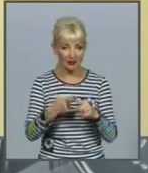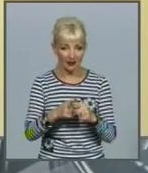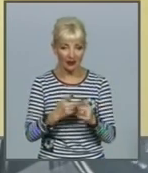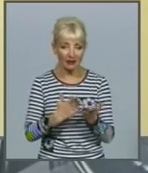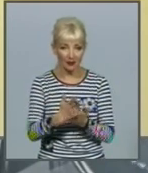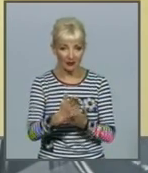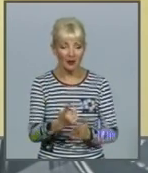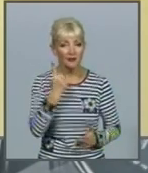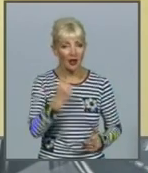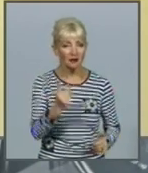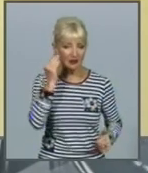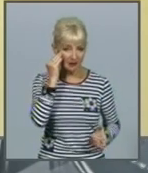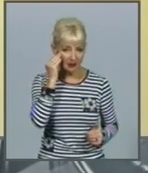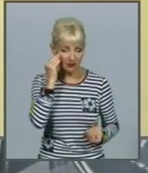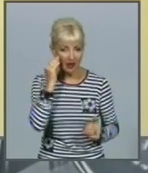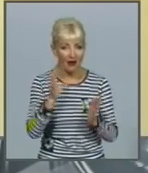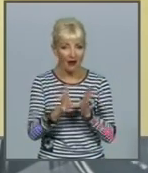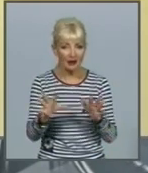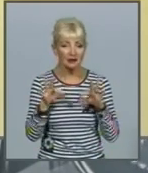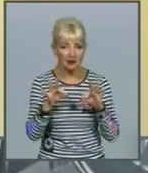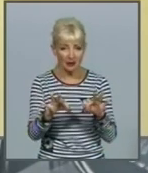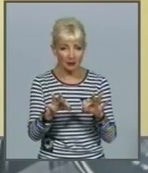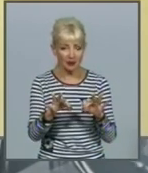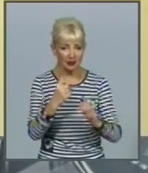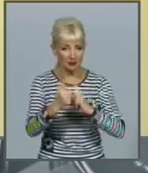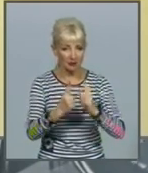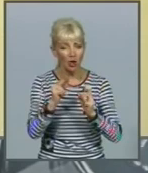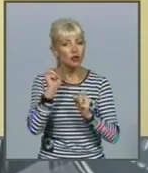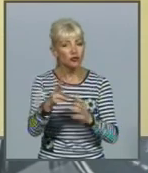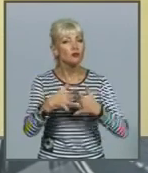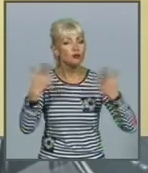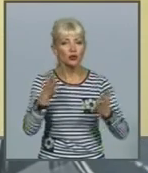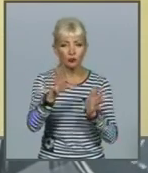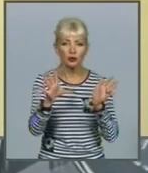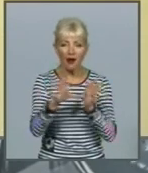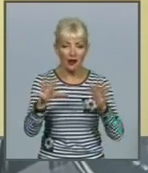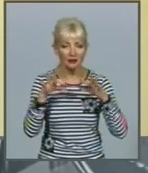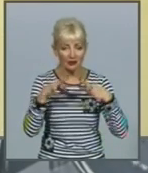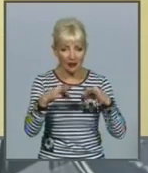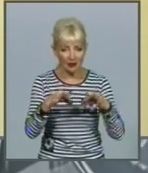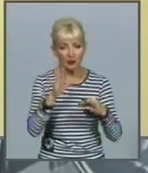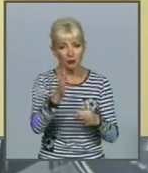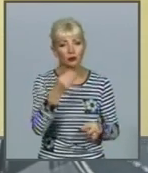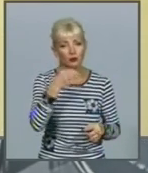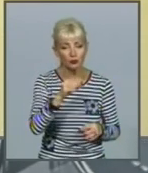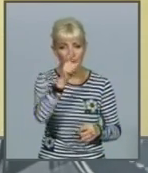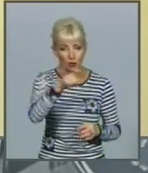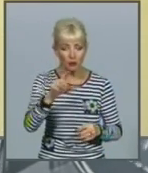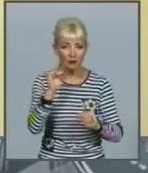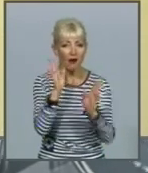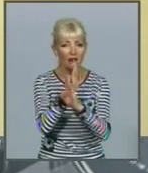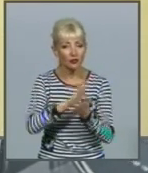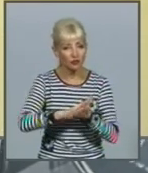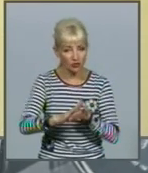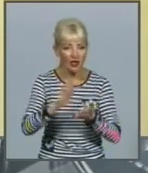експансія електротранспорту в місті. Тобто, чим більше буде електротранспорту, тим буде краще людям, да і екологічніше. І, ну, з усіх сторон